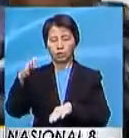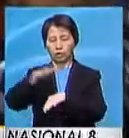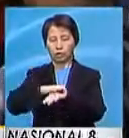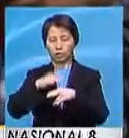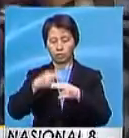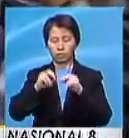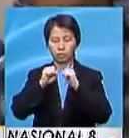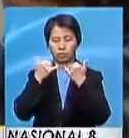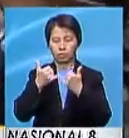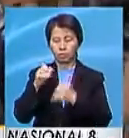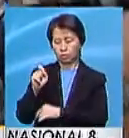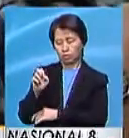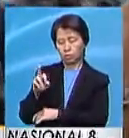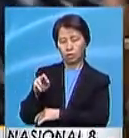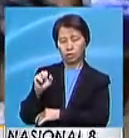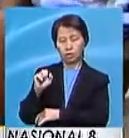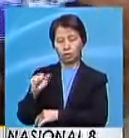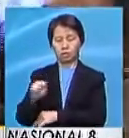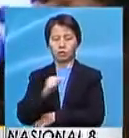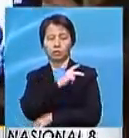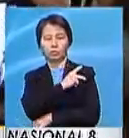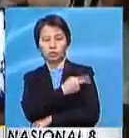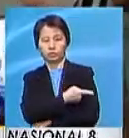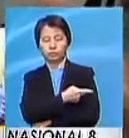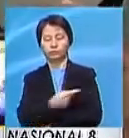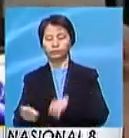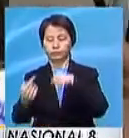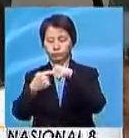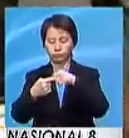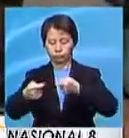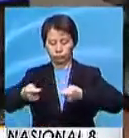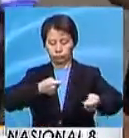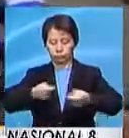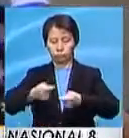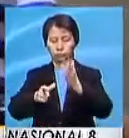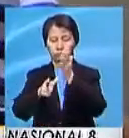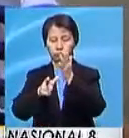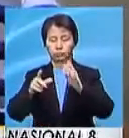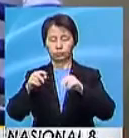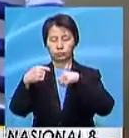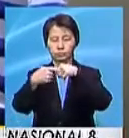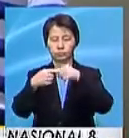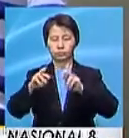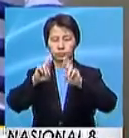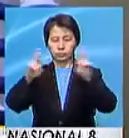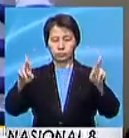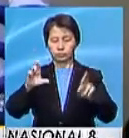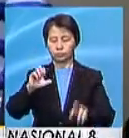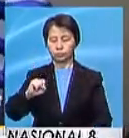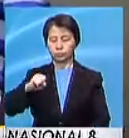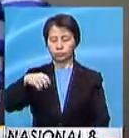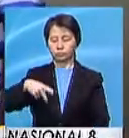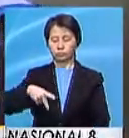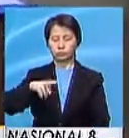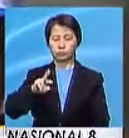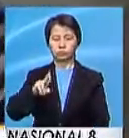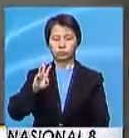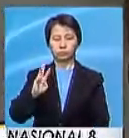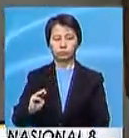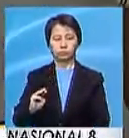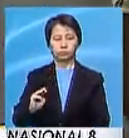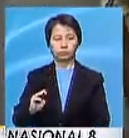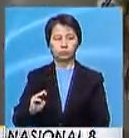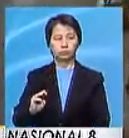syarikat Aras Kuasa Sendirian Bahad. Pendakwaan dikendalikan Timbalan Pendakwa Raya Suruhanjaya Pencegahan Rasuah Malaysia